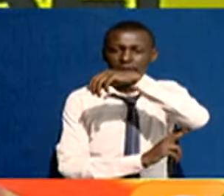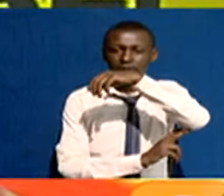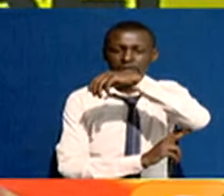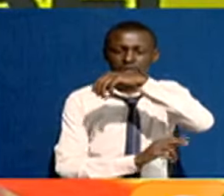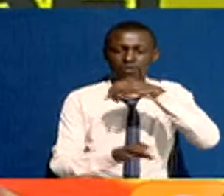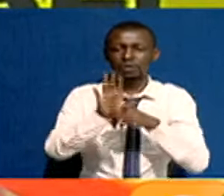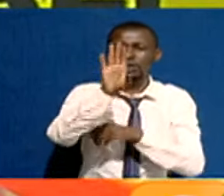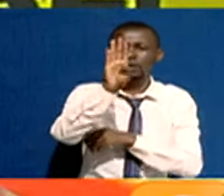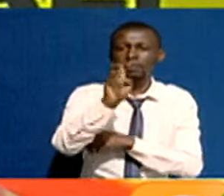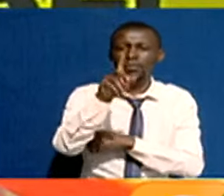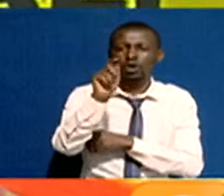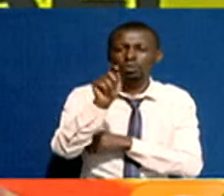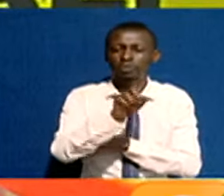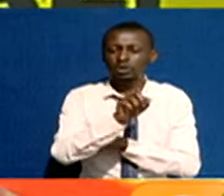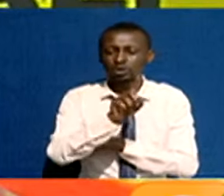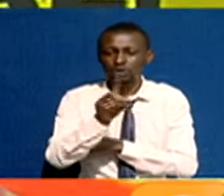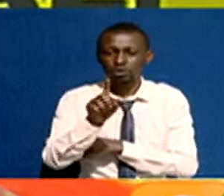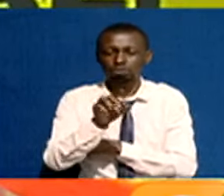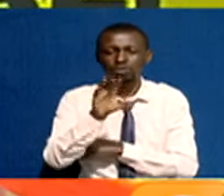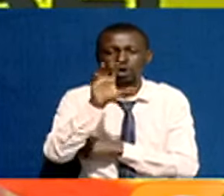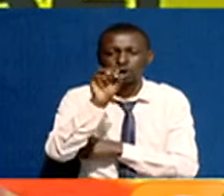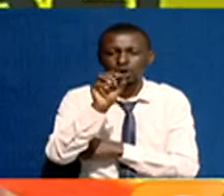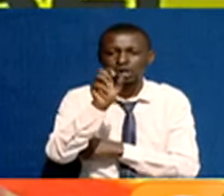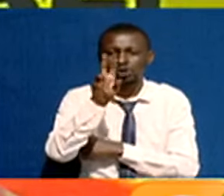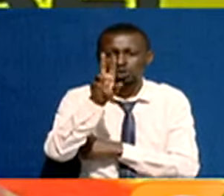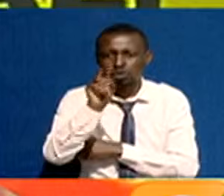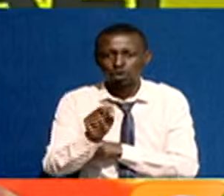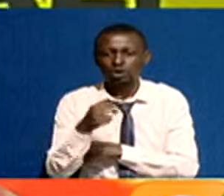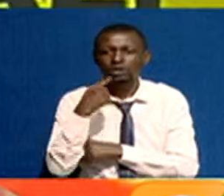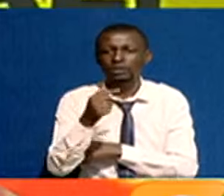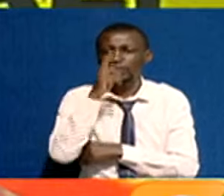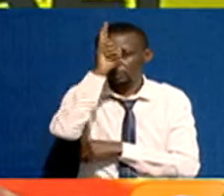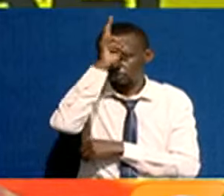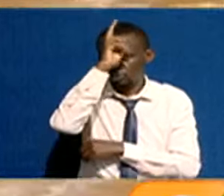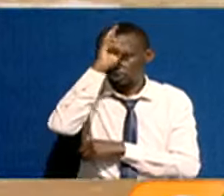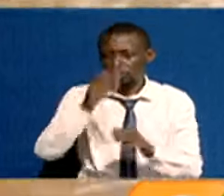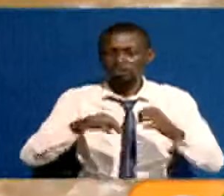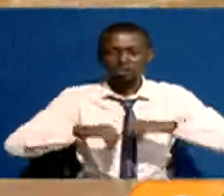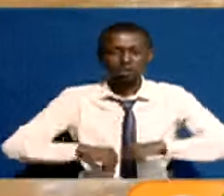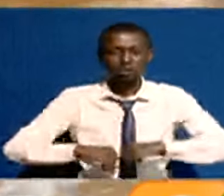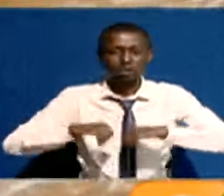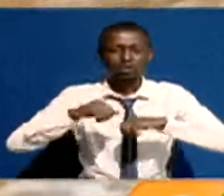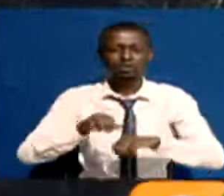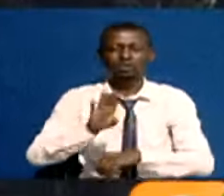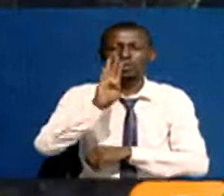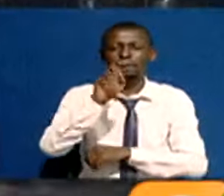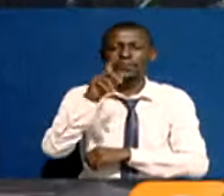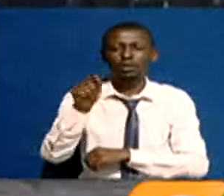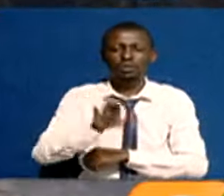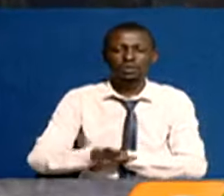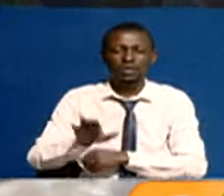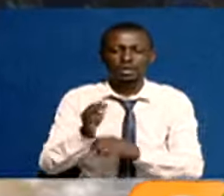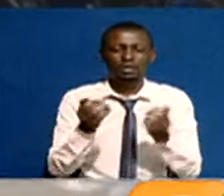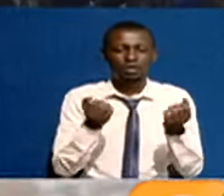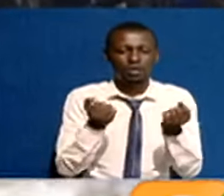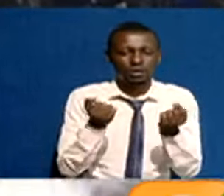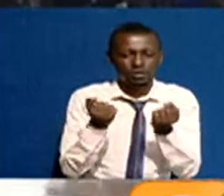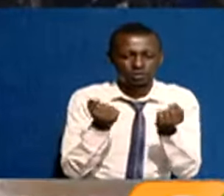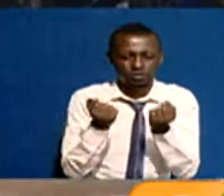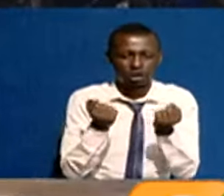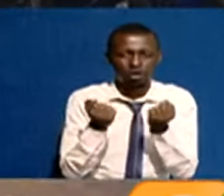Bomet kuelekea Olenguruone. Kulingana na kamanda wa polisi wa kaunti ndogo ya Bomet, Musa Omar, gari aina la